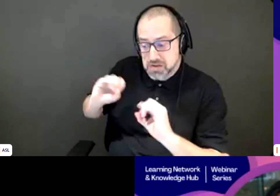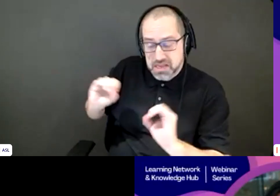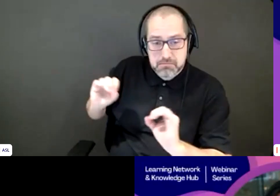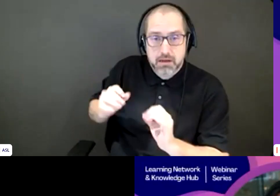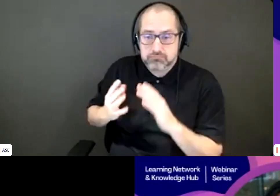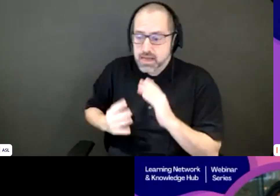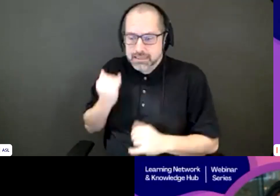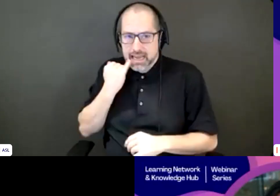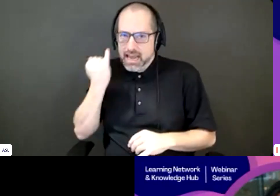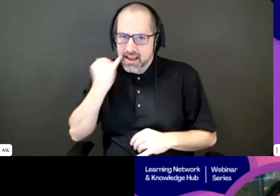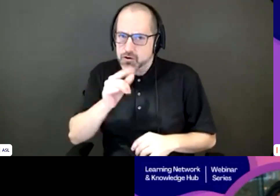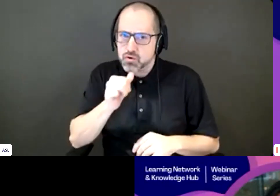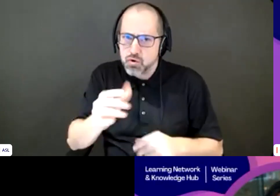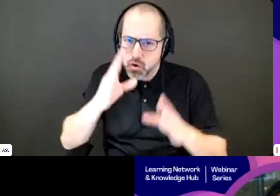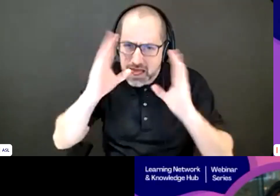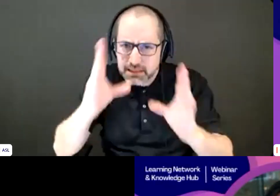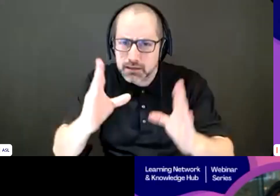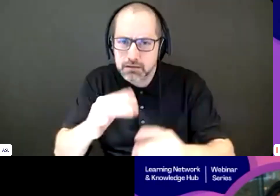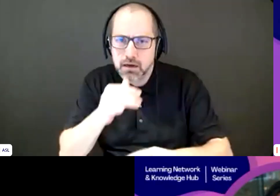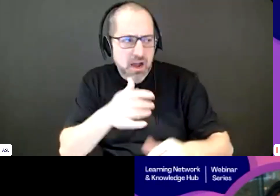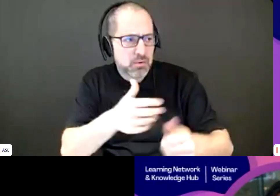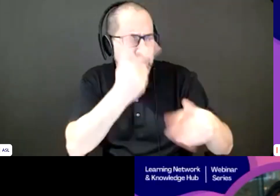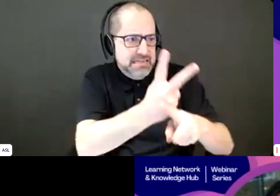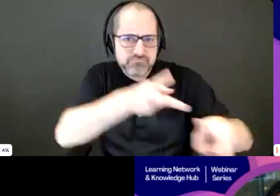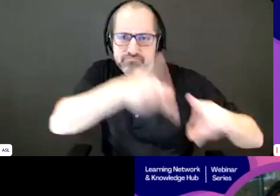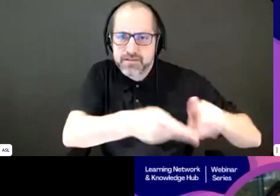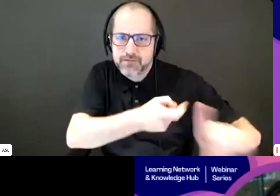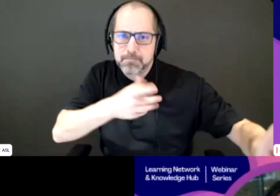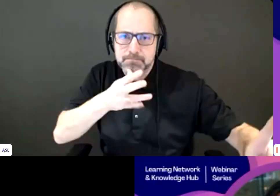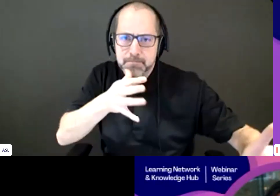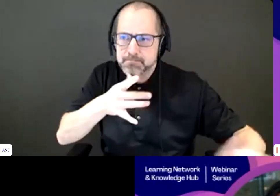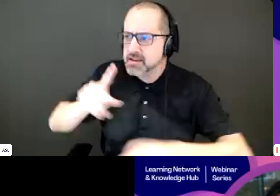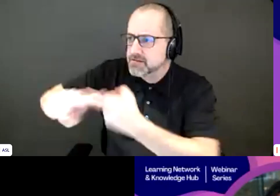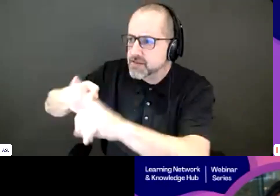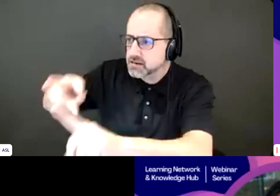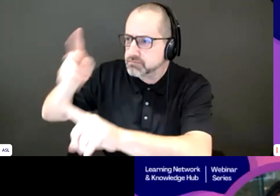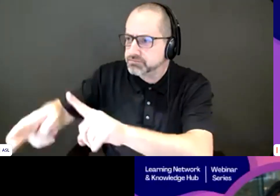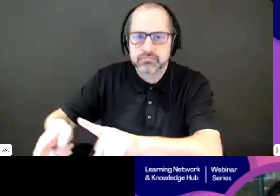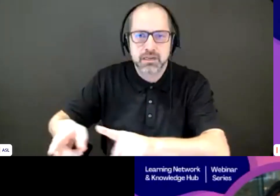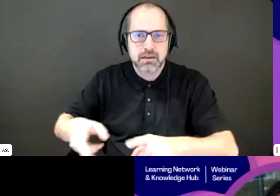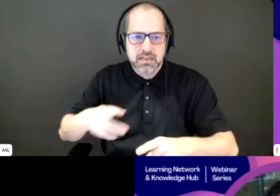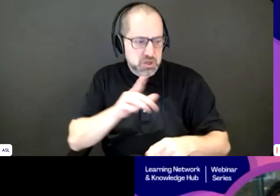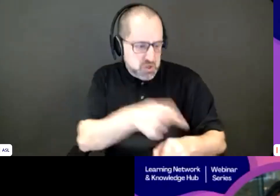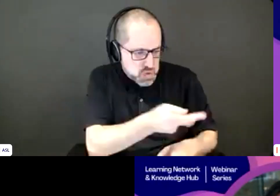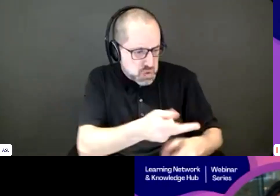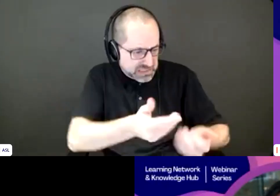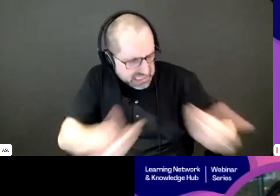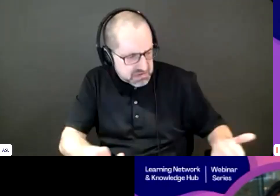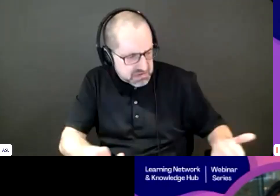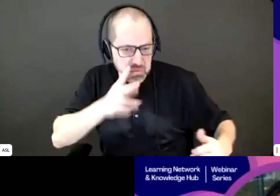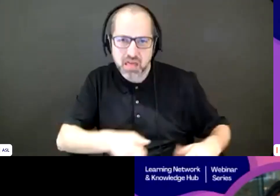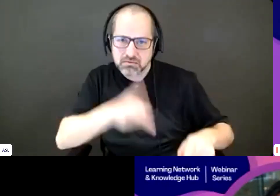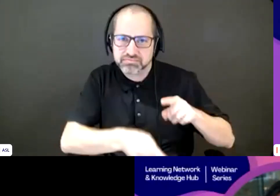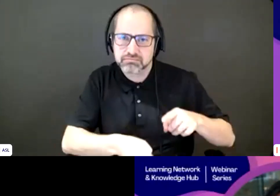disait que si on ne se comportait pas bien il nous protégerait de ma mère nous protégerait de nos amis en fait nous exclure et de